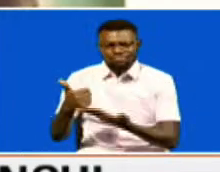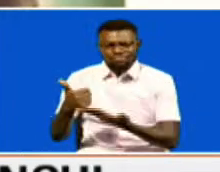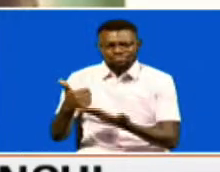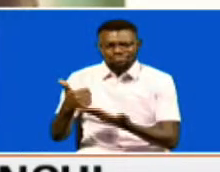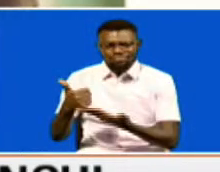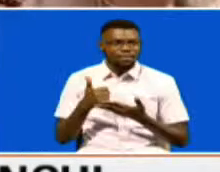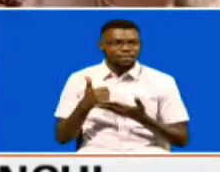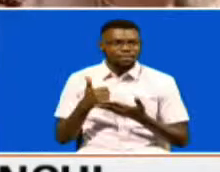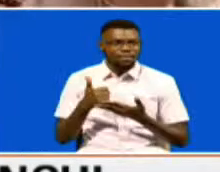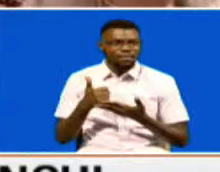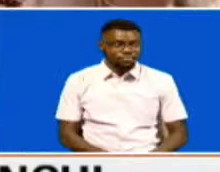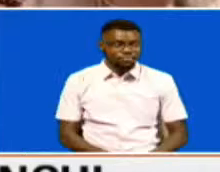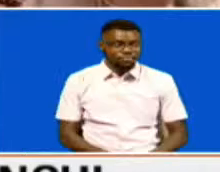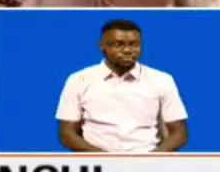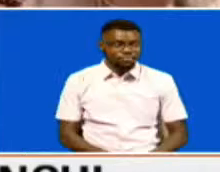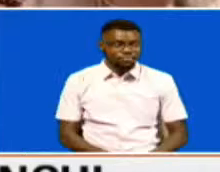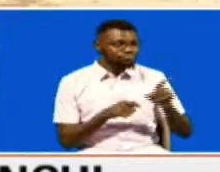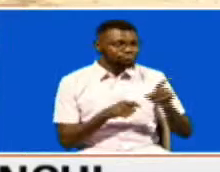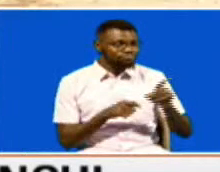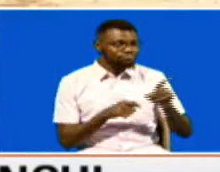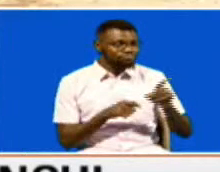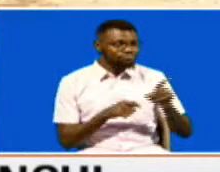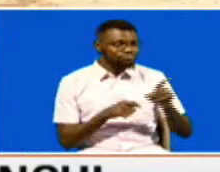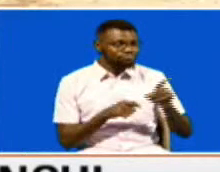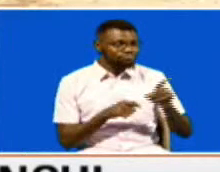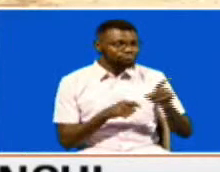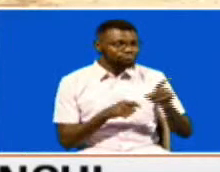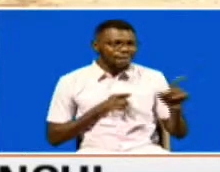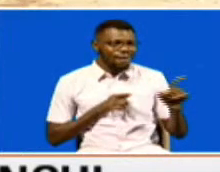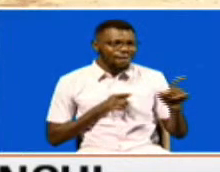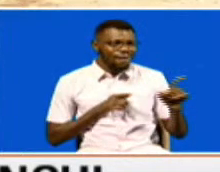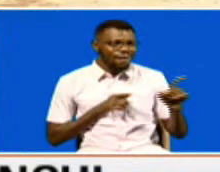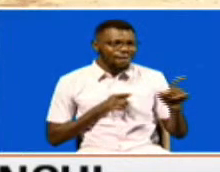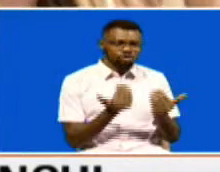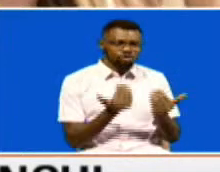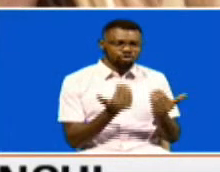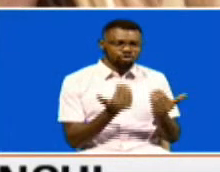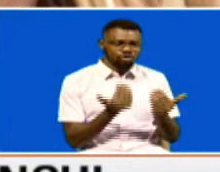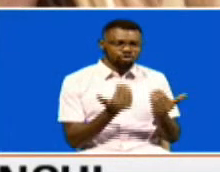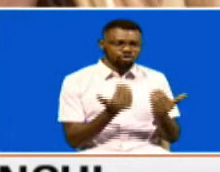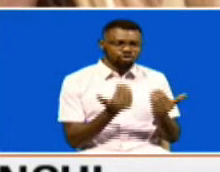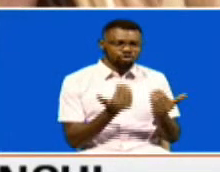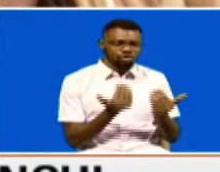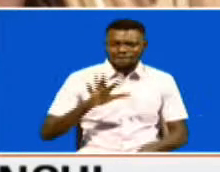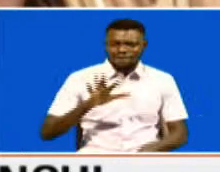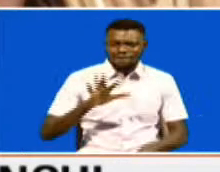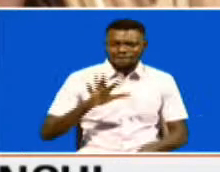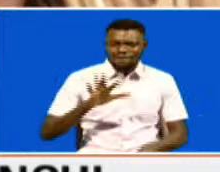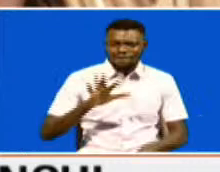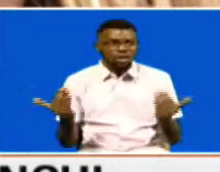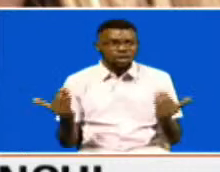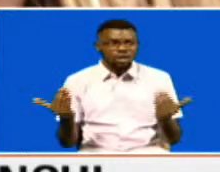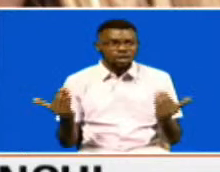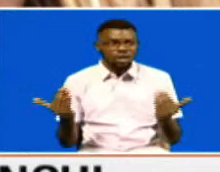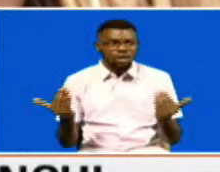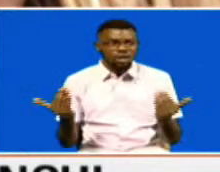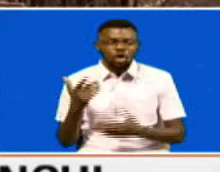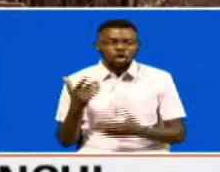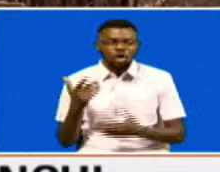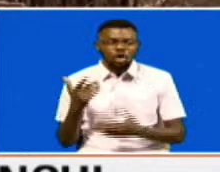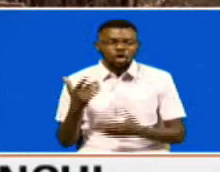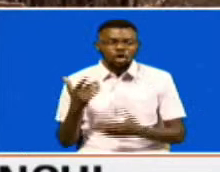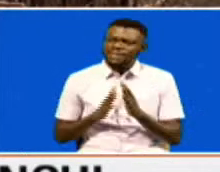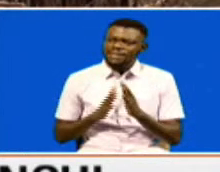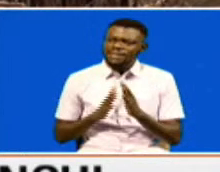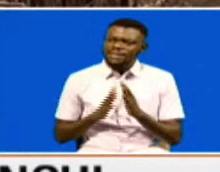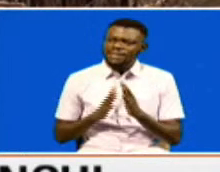Amina Abdi, mkazi wa eneo la Bula Mobile, ni mama ya watoto sita. Watano kati yao walikuwa wakikata kiu ya elimu